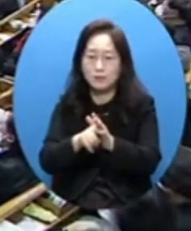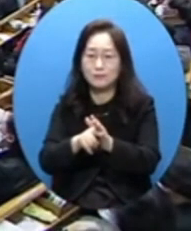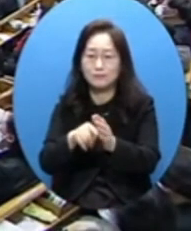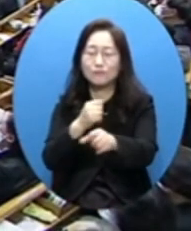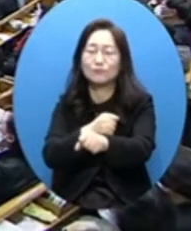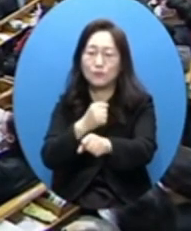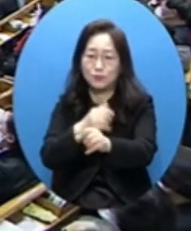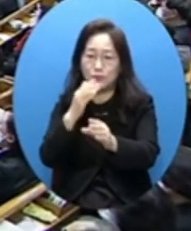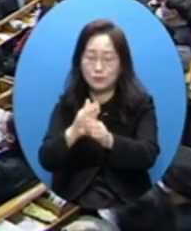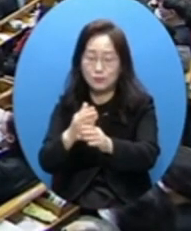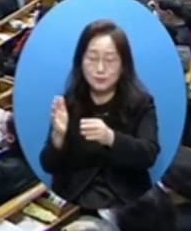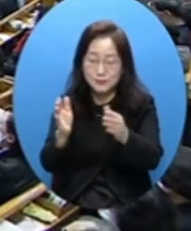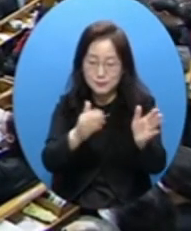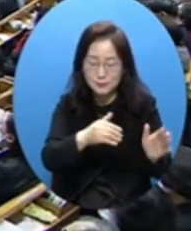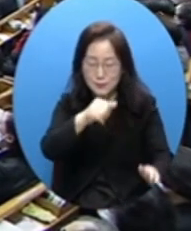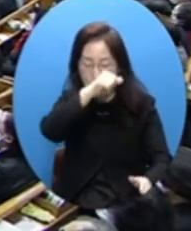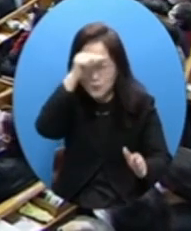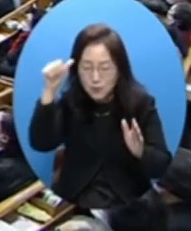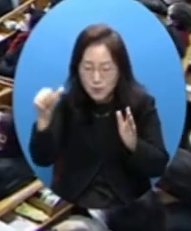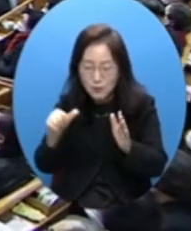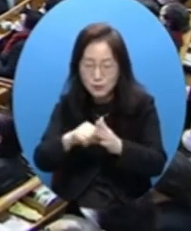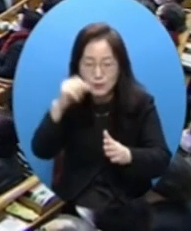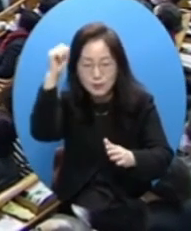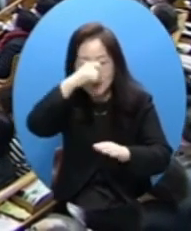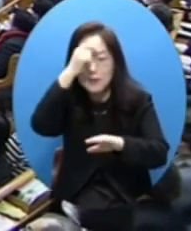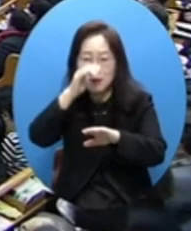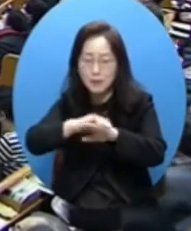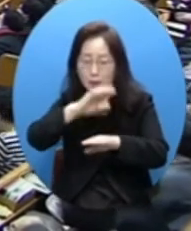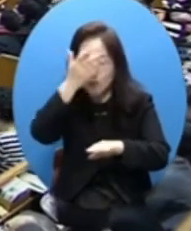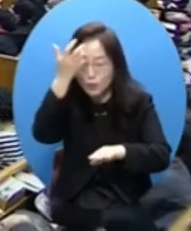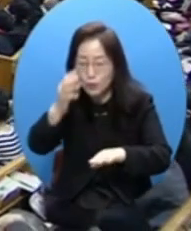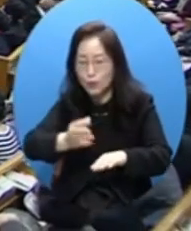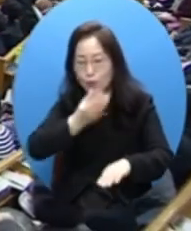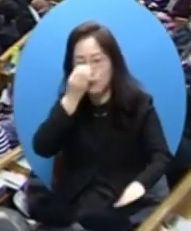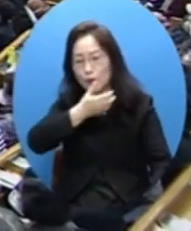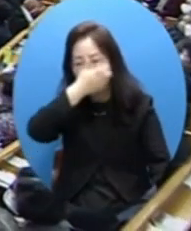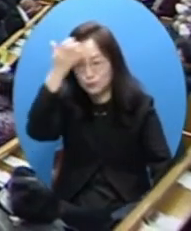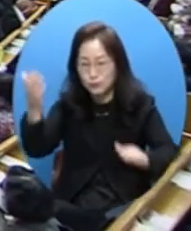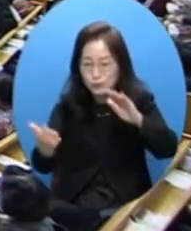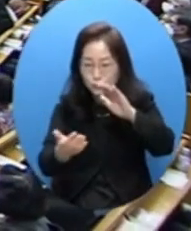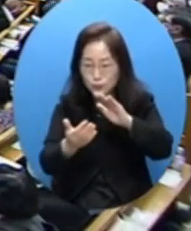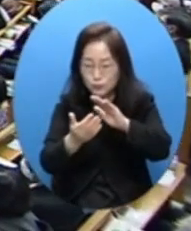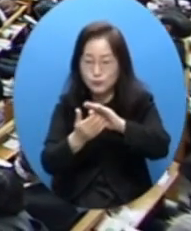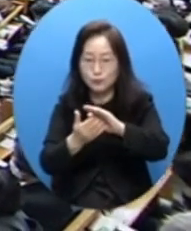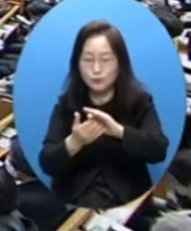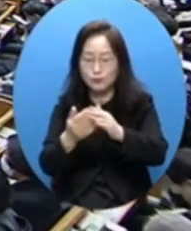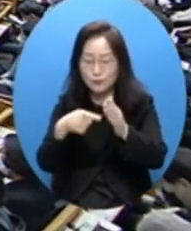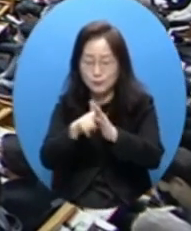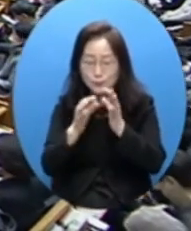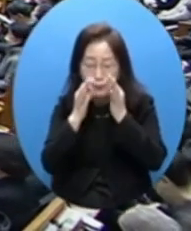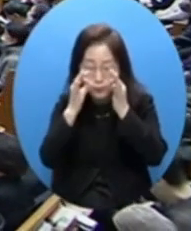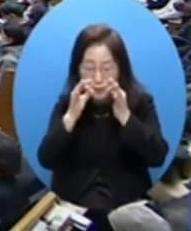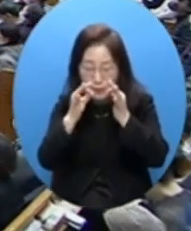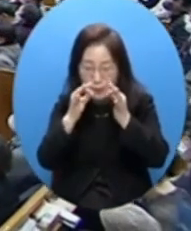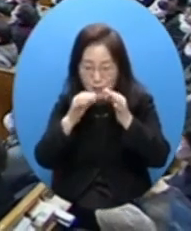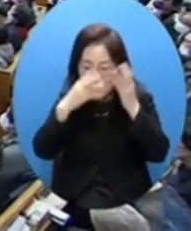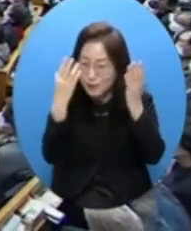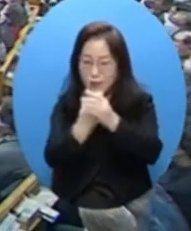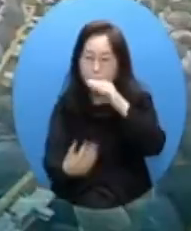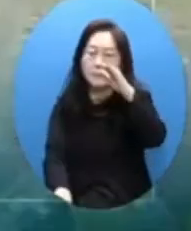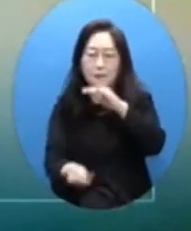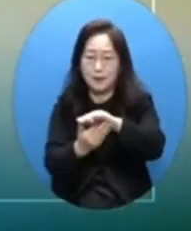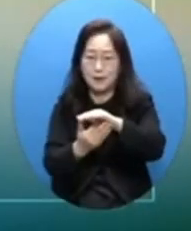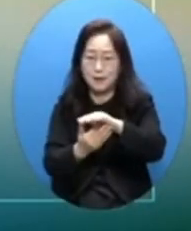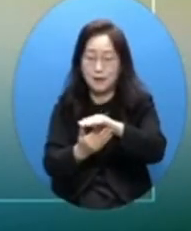거룩한 꿈을 일어나게 몸부림쳤습니다 그런데 꿈이 하나 둘 다 이루어진 것입니다 그는 고백합니다